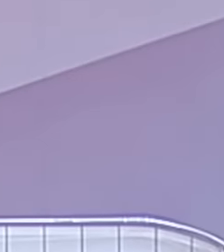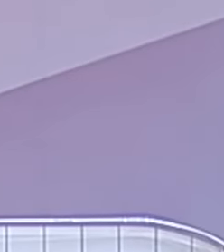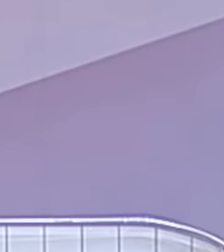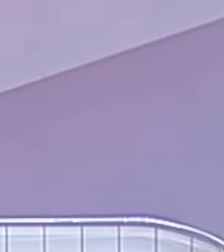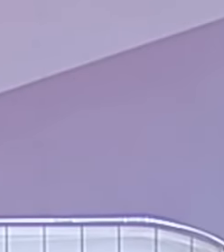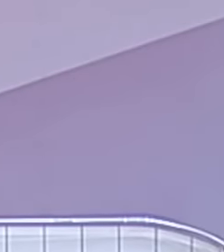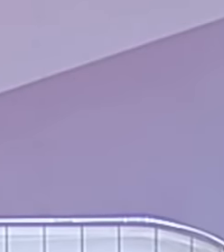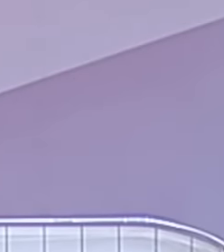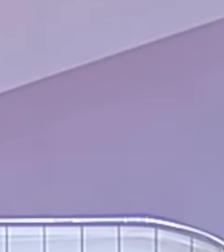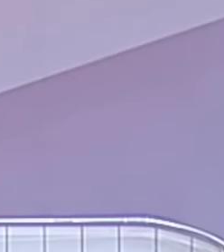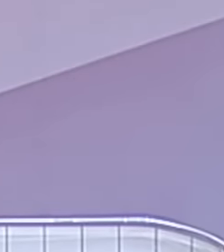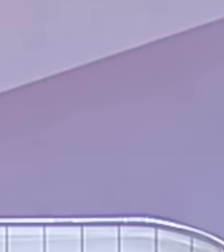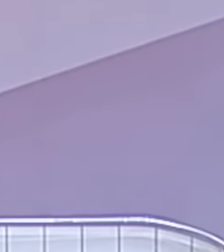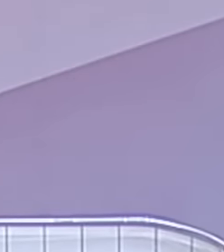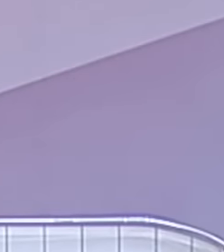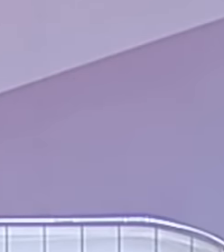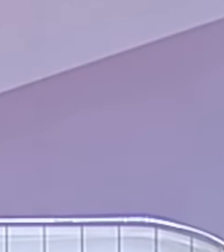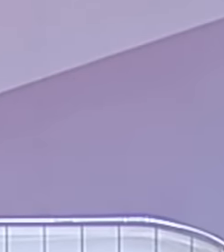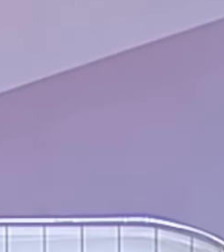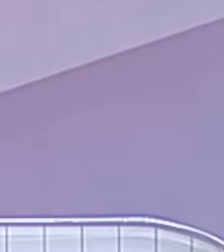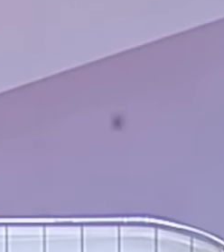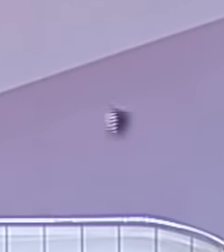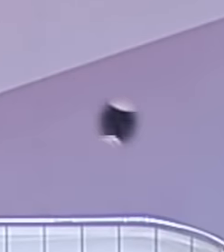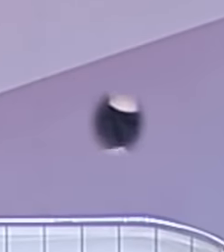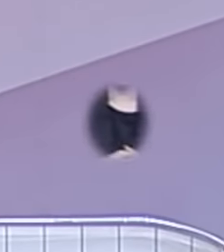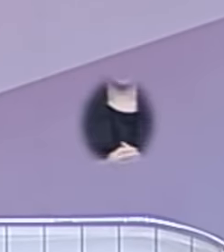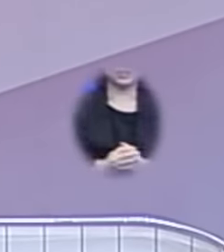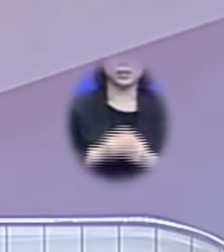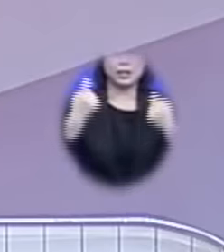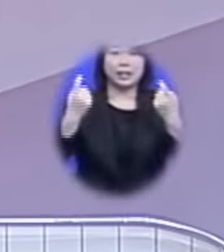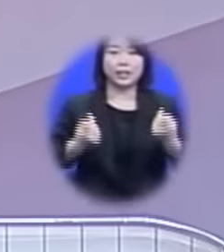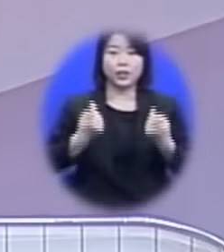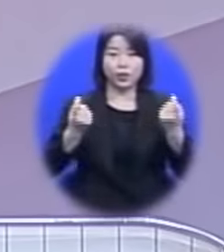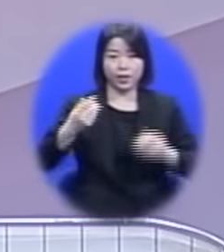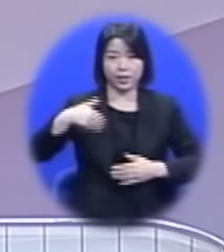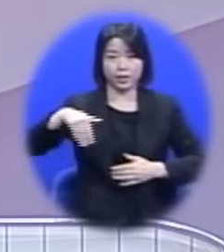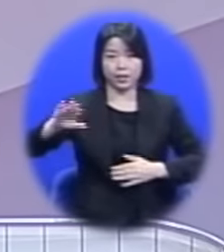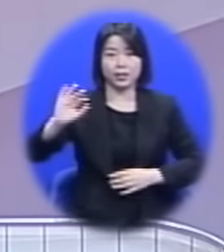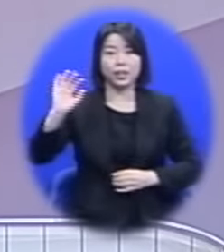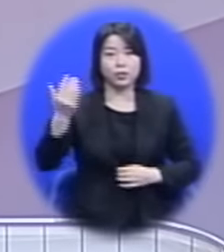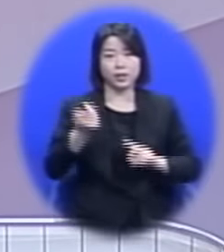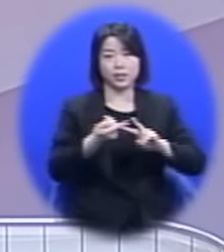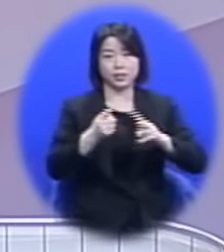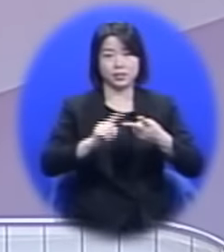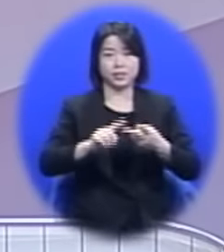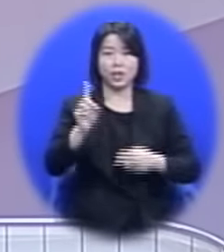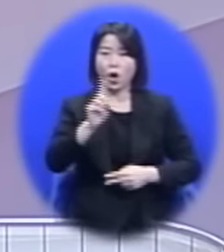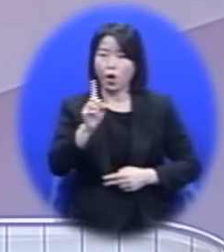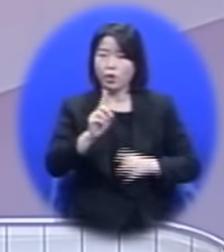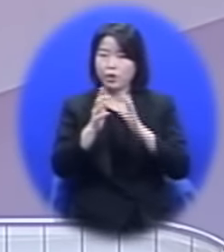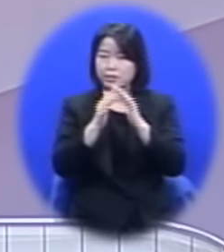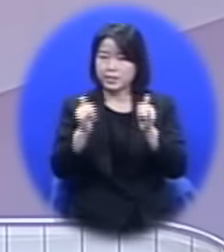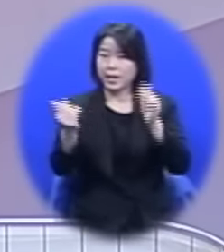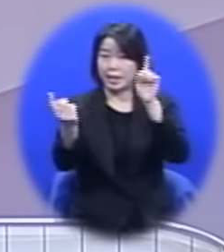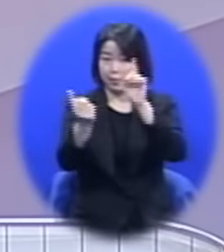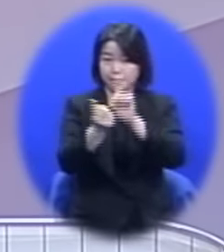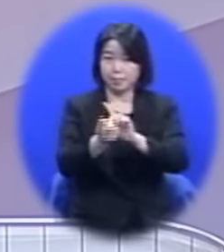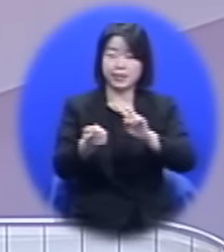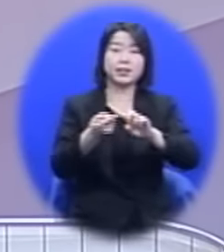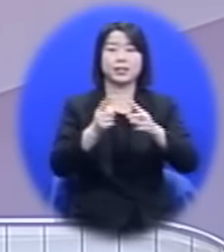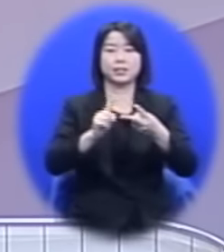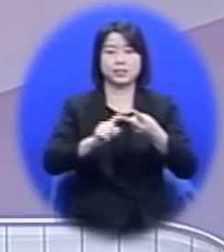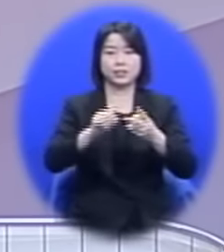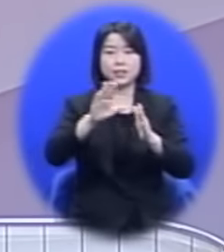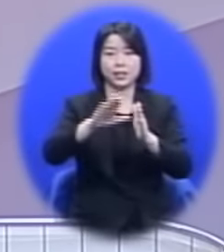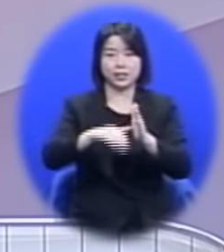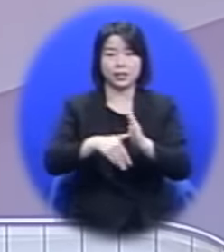만나는 겁니다. 어디 여행을 가게 되든지 또는 어떤 사람을 만나든지 하게 될